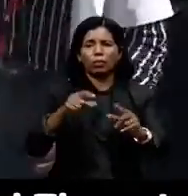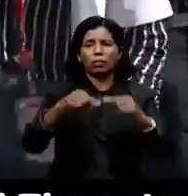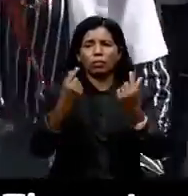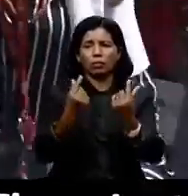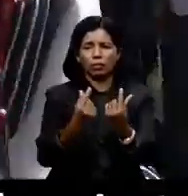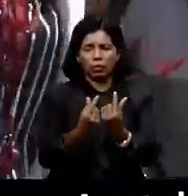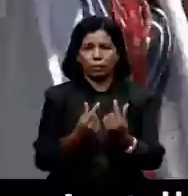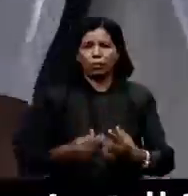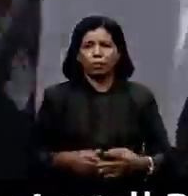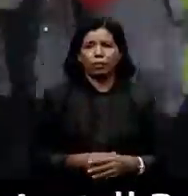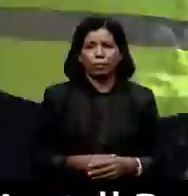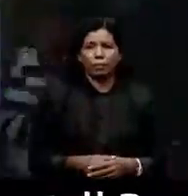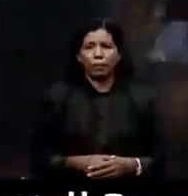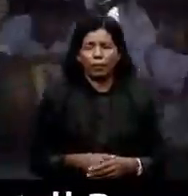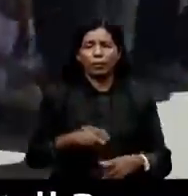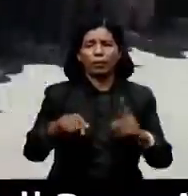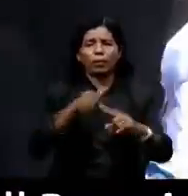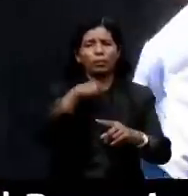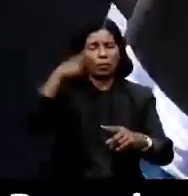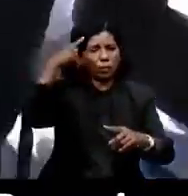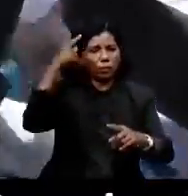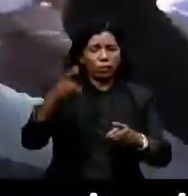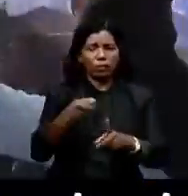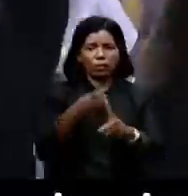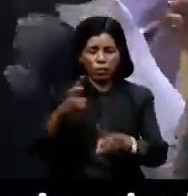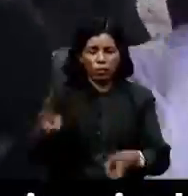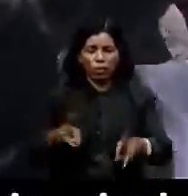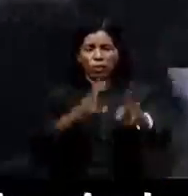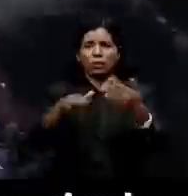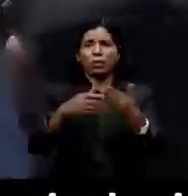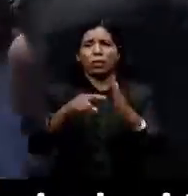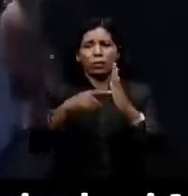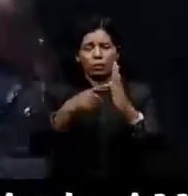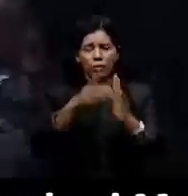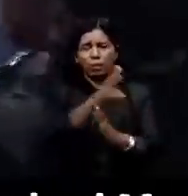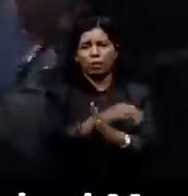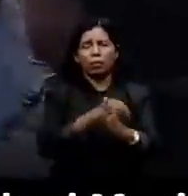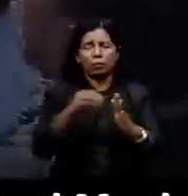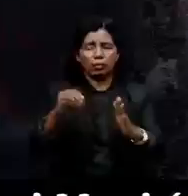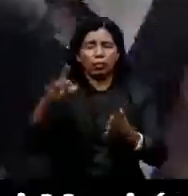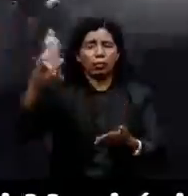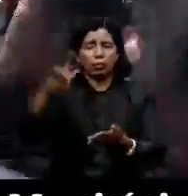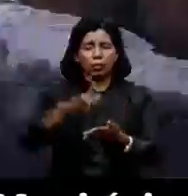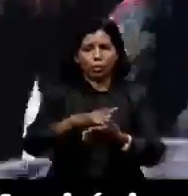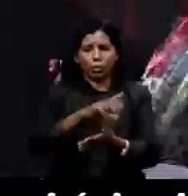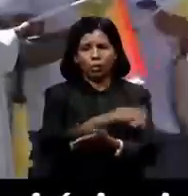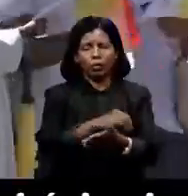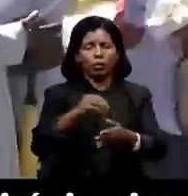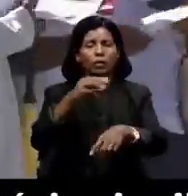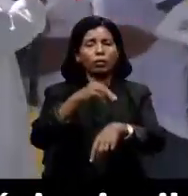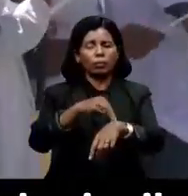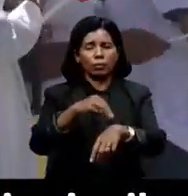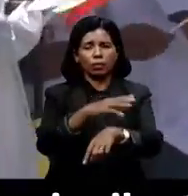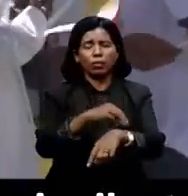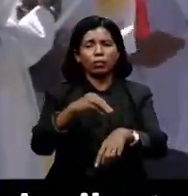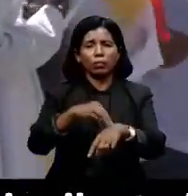Cruz Vermelha. Entretanto, bainiramu papa liu si dalam protokolu sira, hahu si rotunda Nicola Lobato to yanunciatura farol dili,